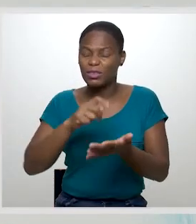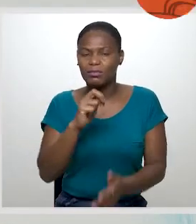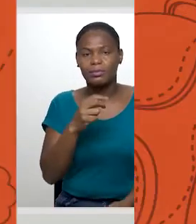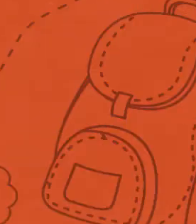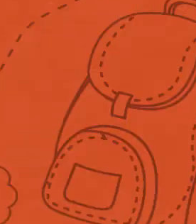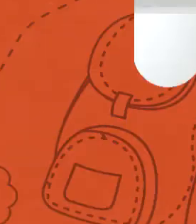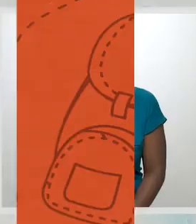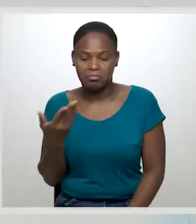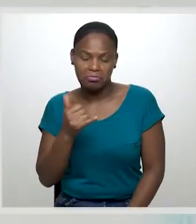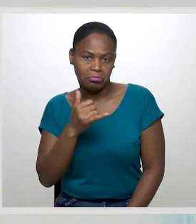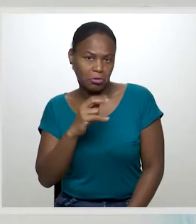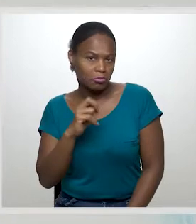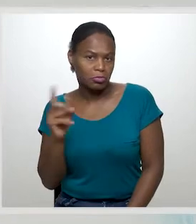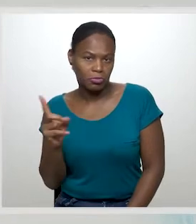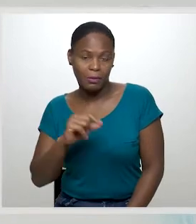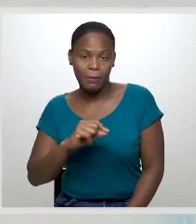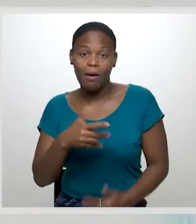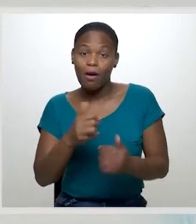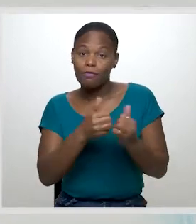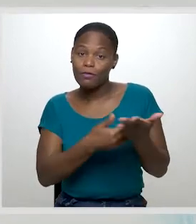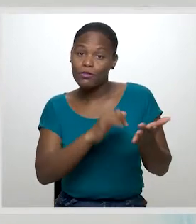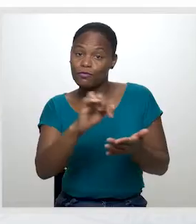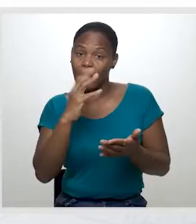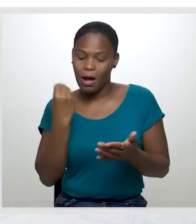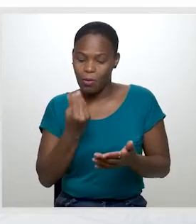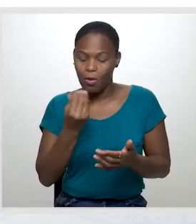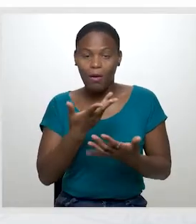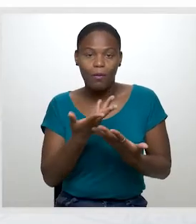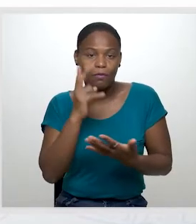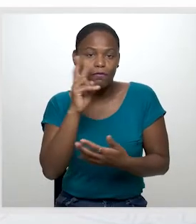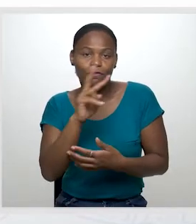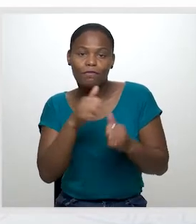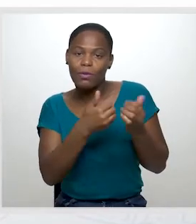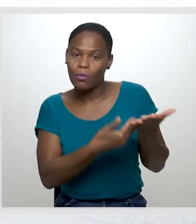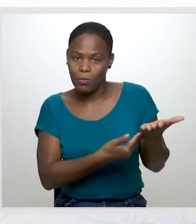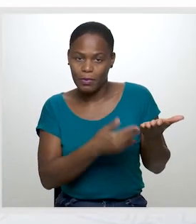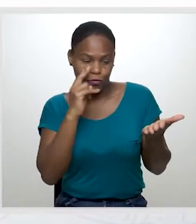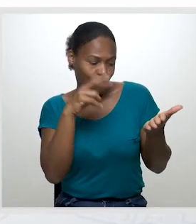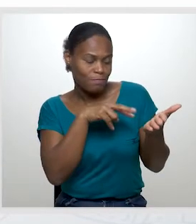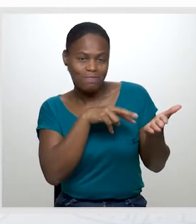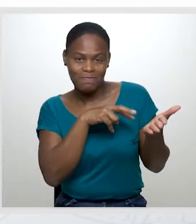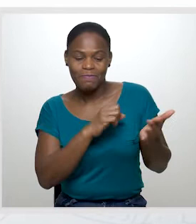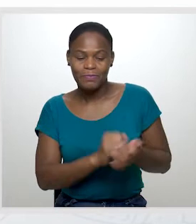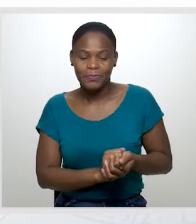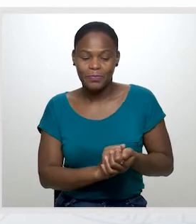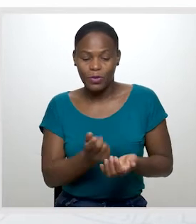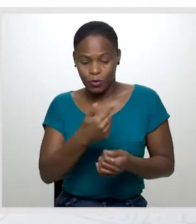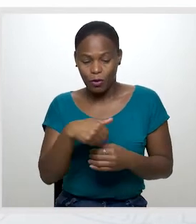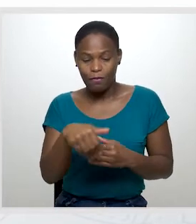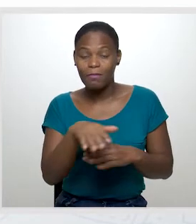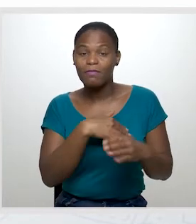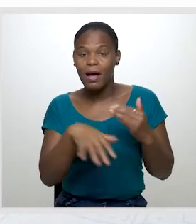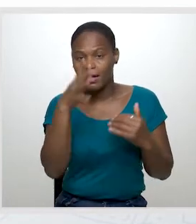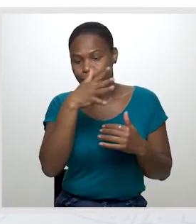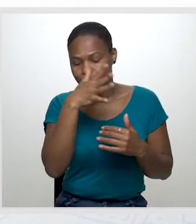commencer. Alors prends ta fiche apprenant, regarde ce document. Alors nous allons